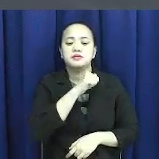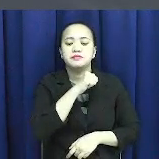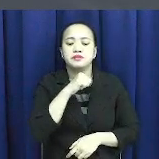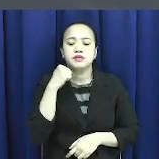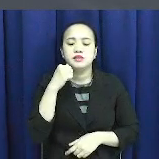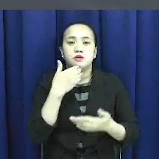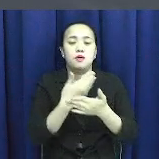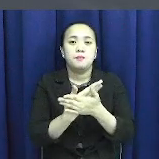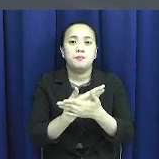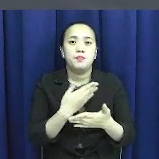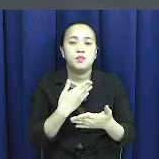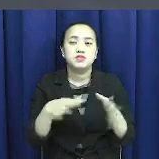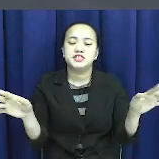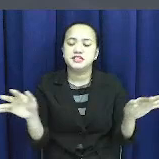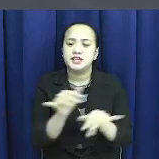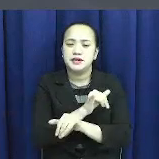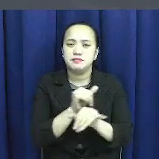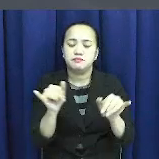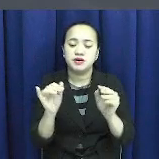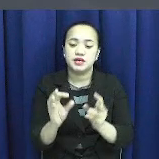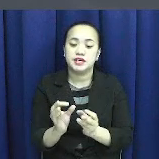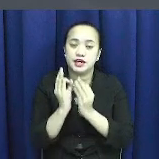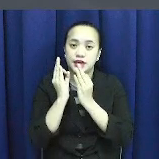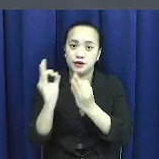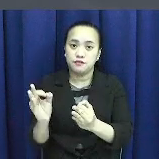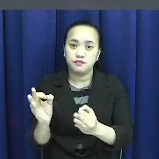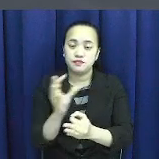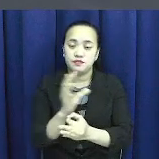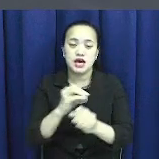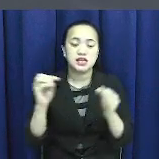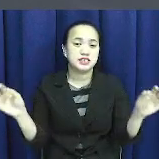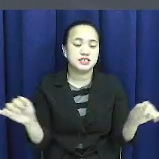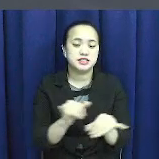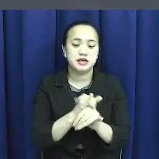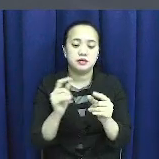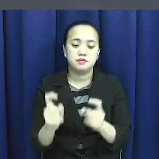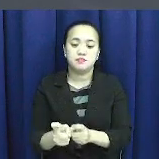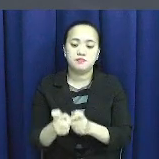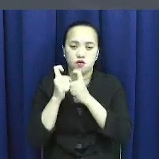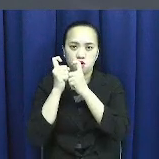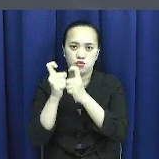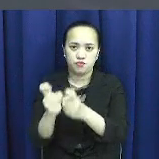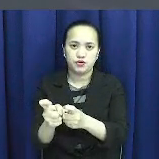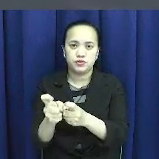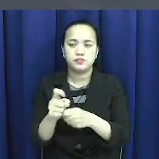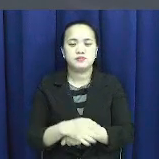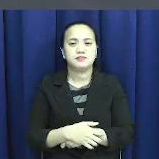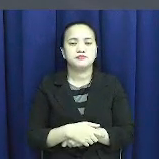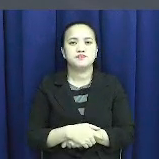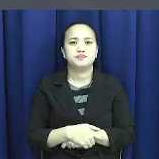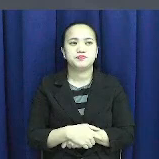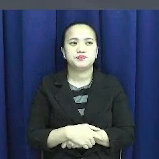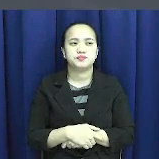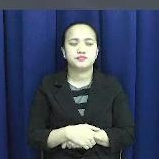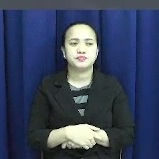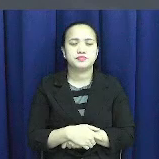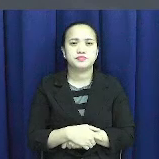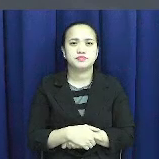both gifts, or sabihin na natin yung gifts dito is offering. Okay? Both gifts